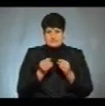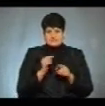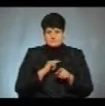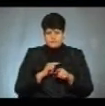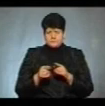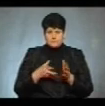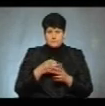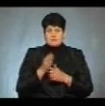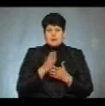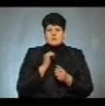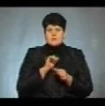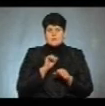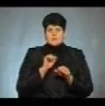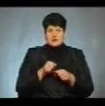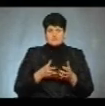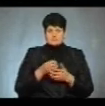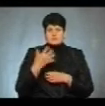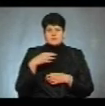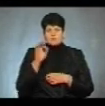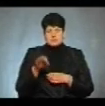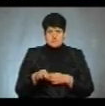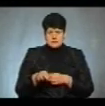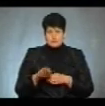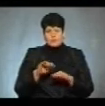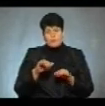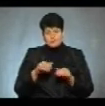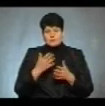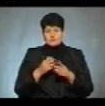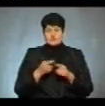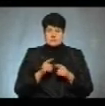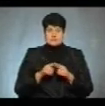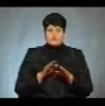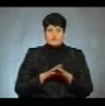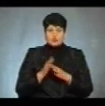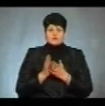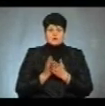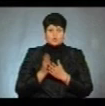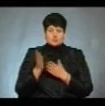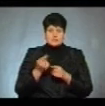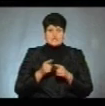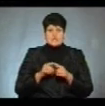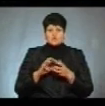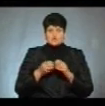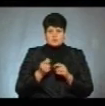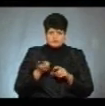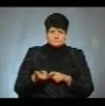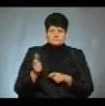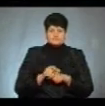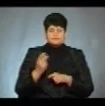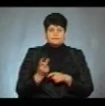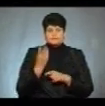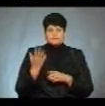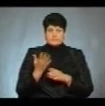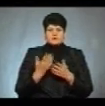то має право платити 50%. Бо потім, якщо це піде на виконавчу службу, ця сума подвоюється. Там, якщо,